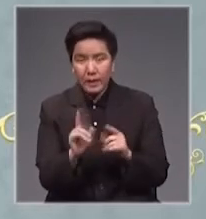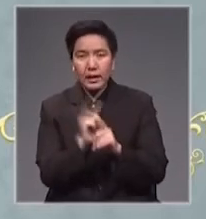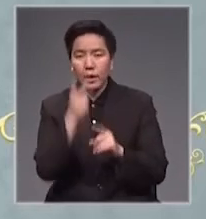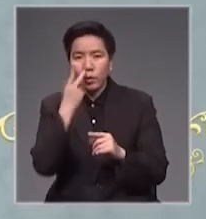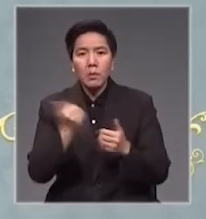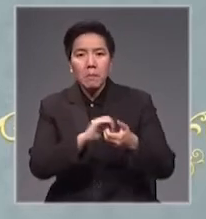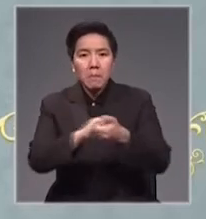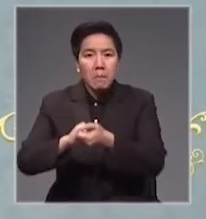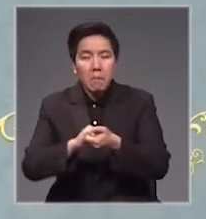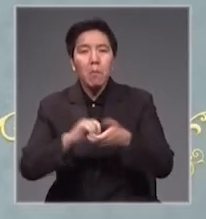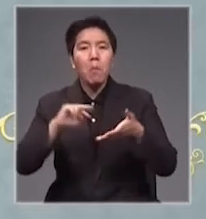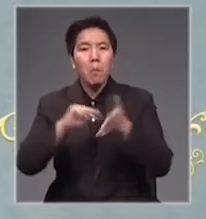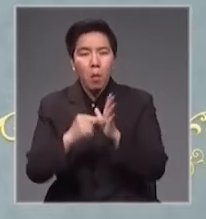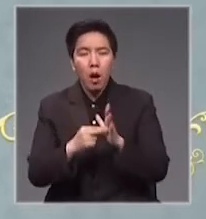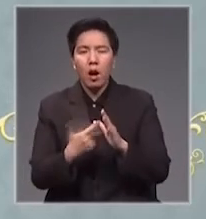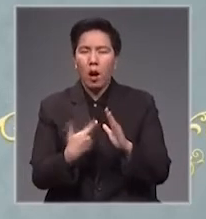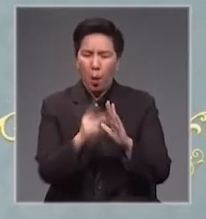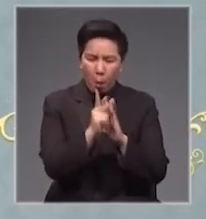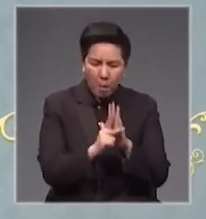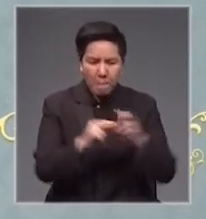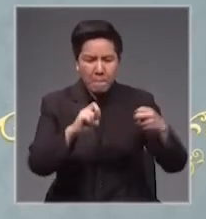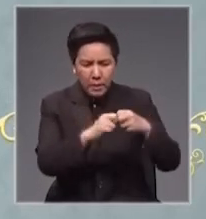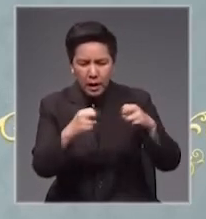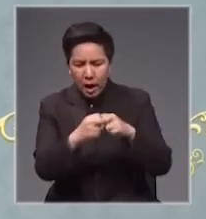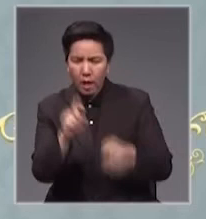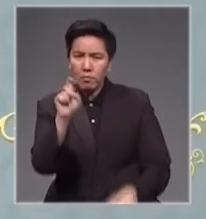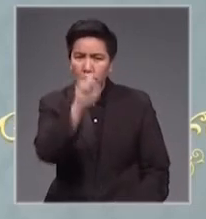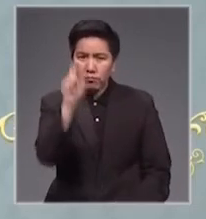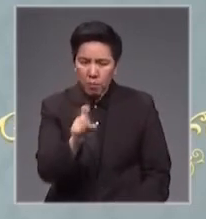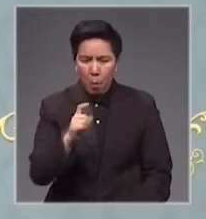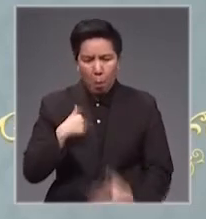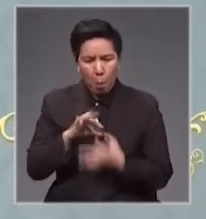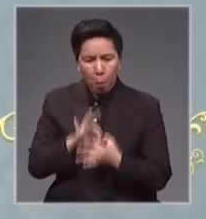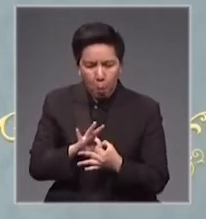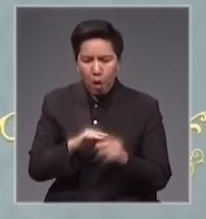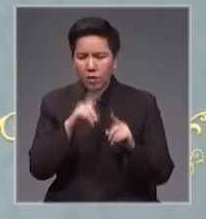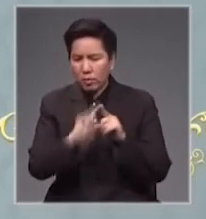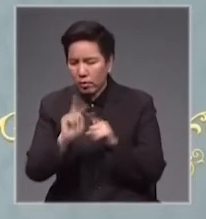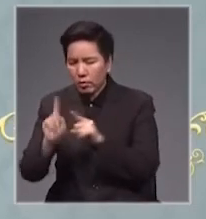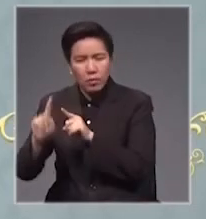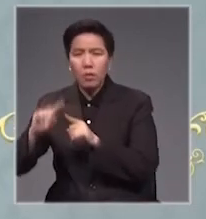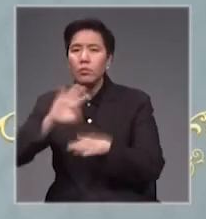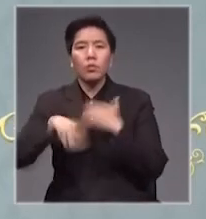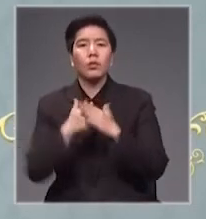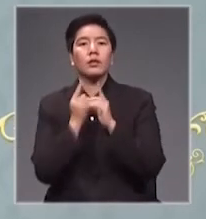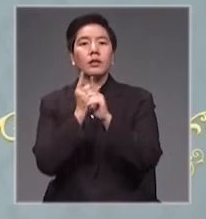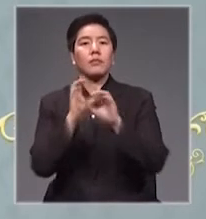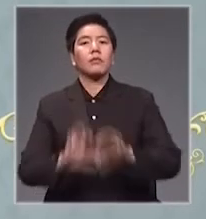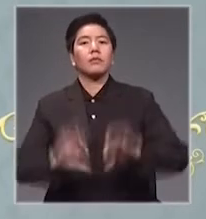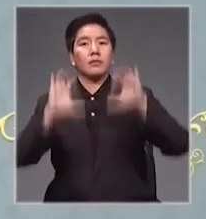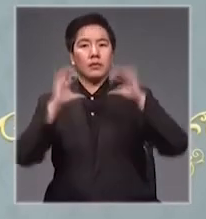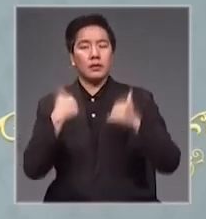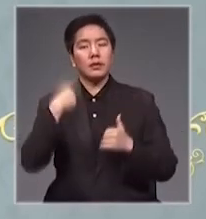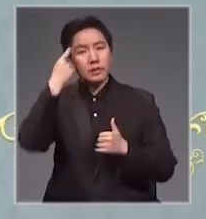ไปถึงการขจัดเงื่อนไขประเด็นปัญหาข้อสงสัยข้อกังวลใจในโครงการต่างๆตามนโยบายรัฐบาลจ